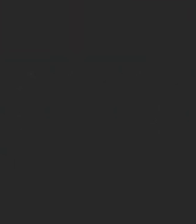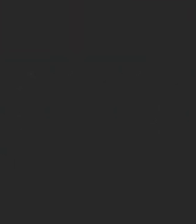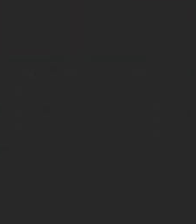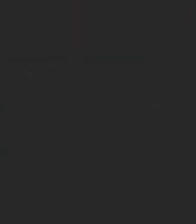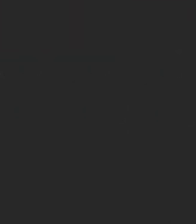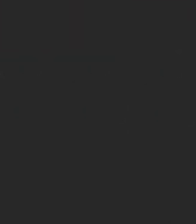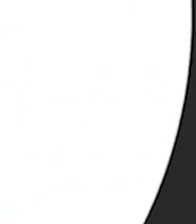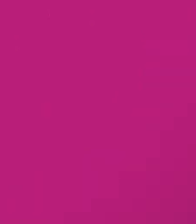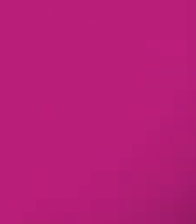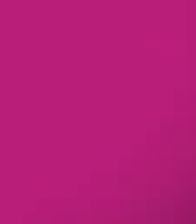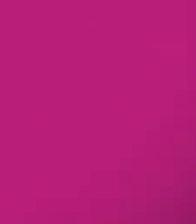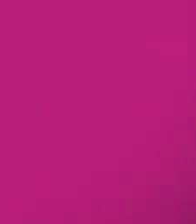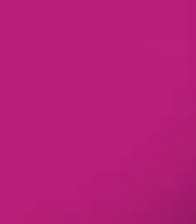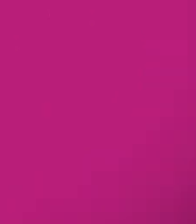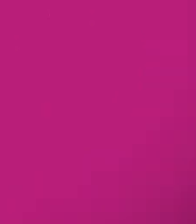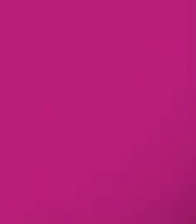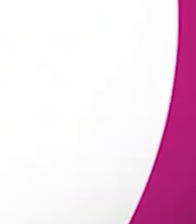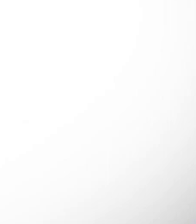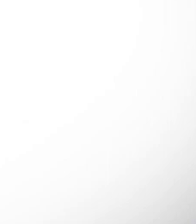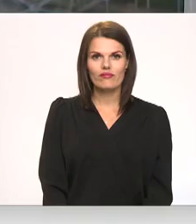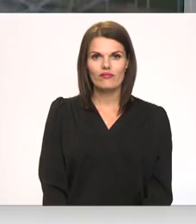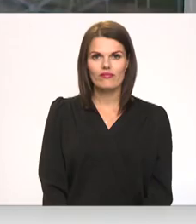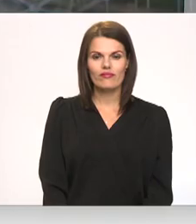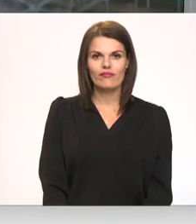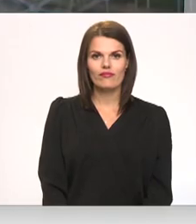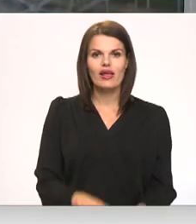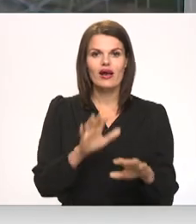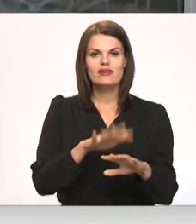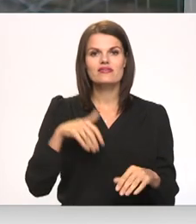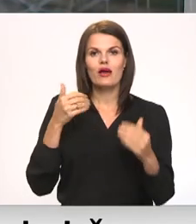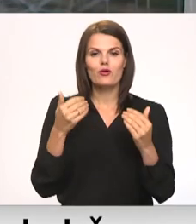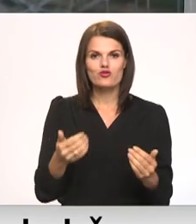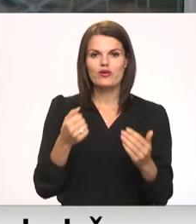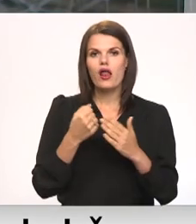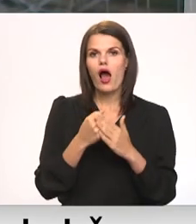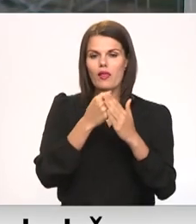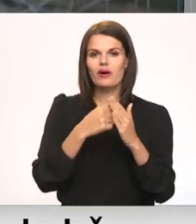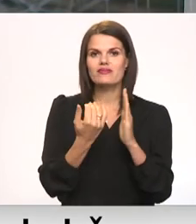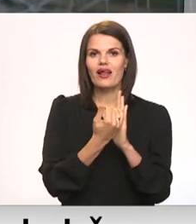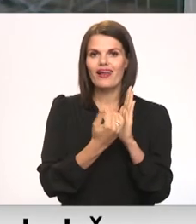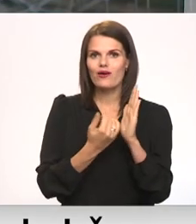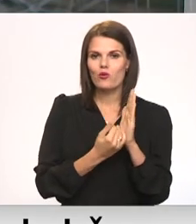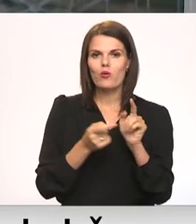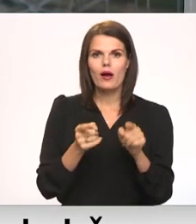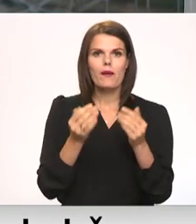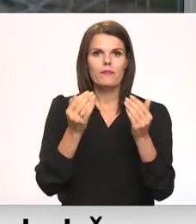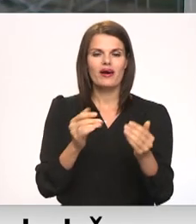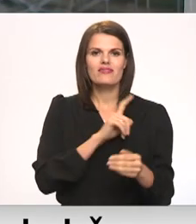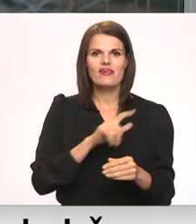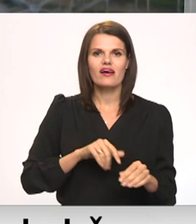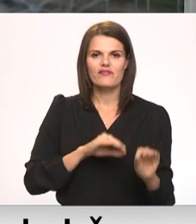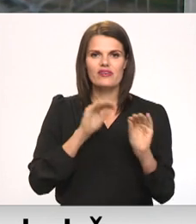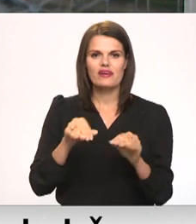Re! Viss ēters ir te! Saime šodien konceptuāli atbalstīja likumu, kas paredz Latvijā ieviest